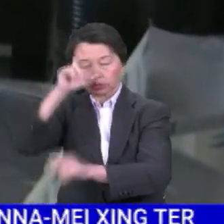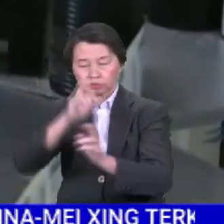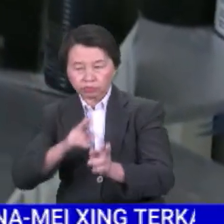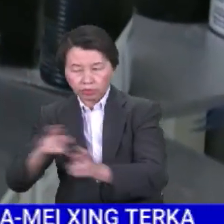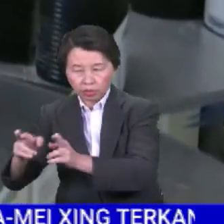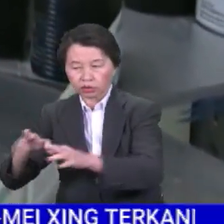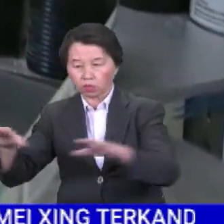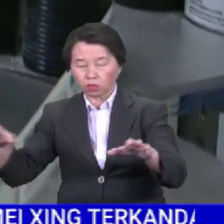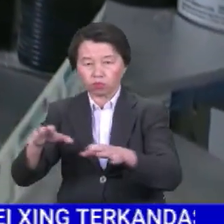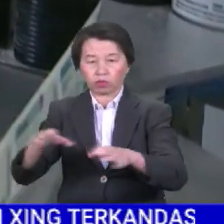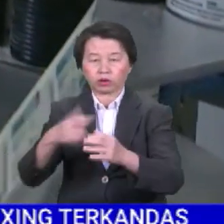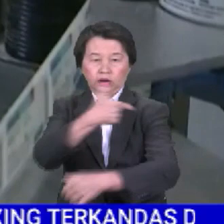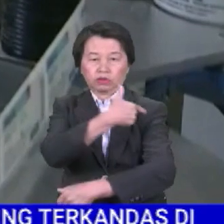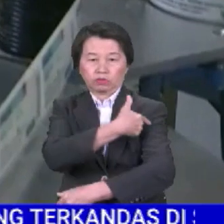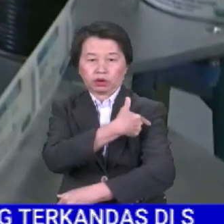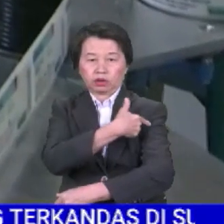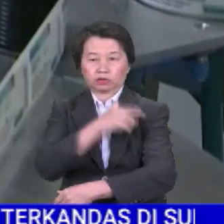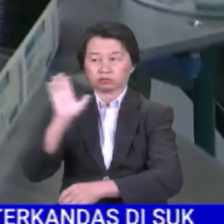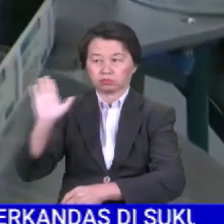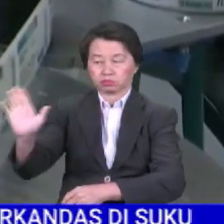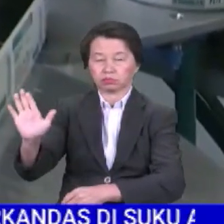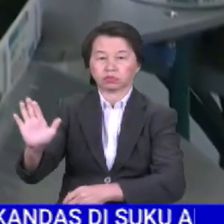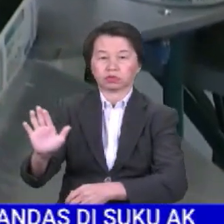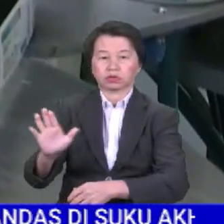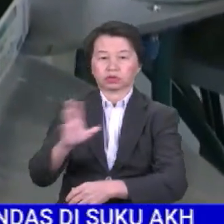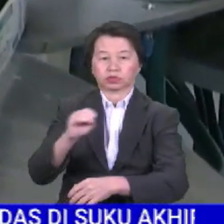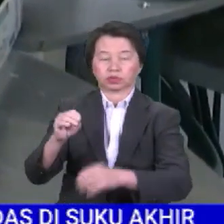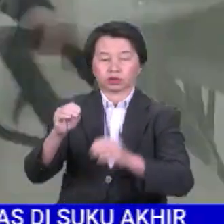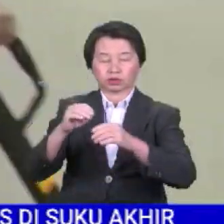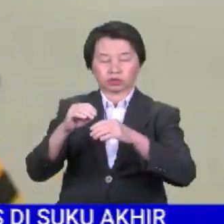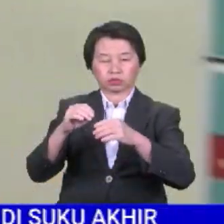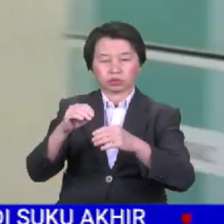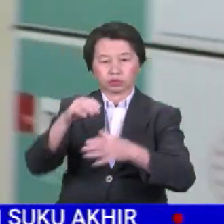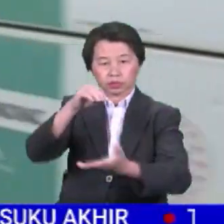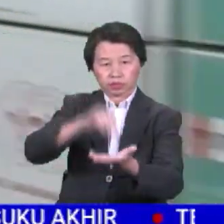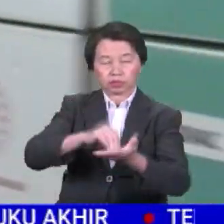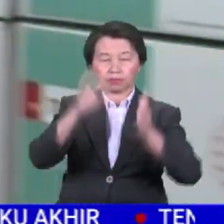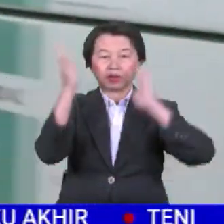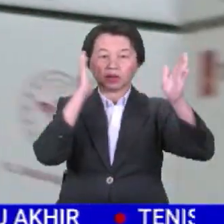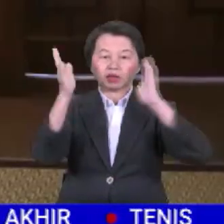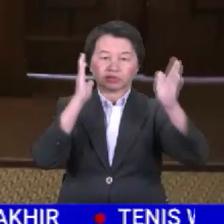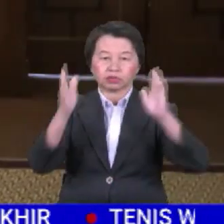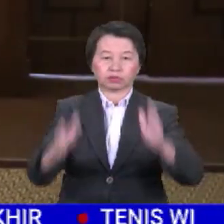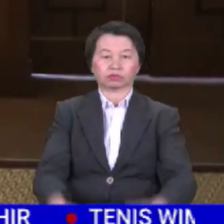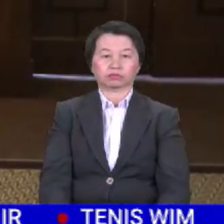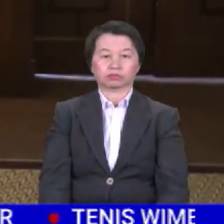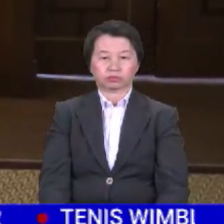merancang untuk melancarkan vaksin domestik dan nasional Turkovac di Malaysia.